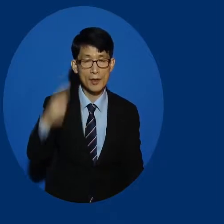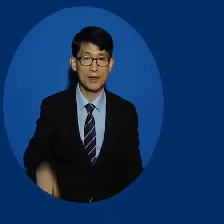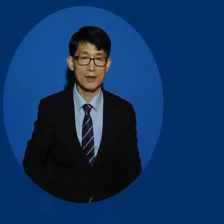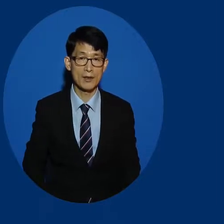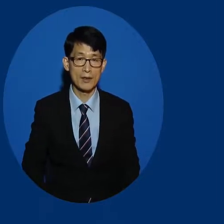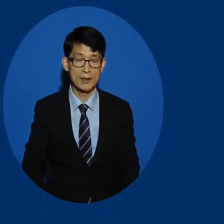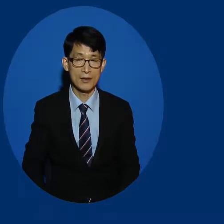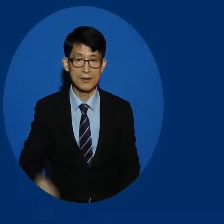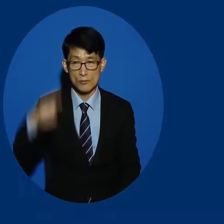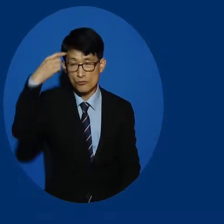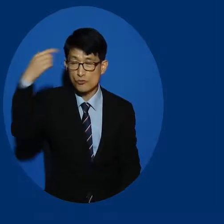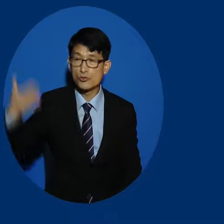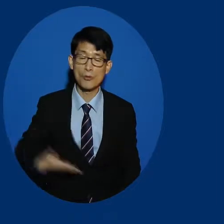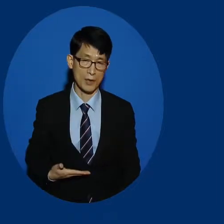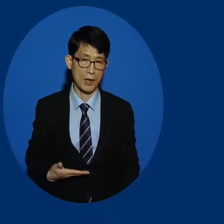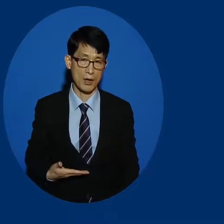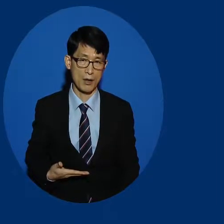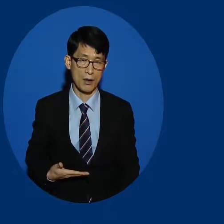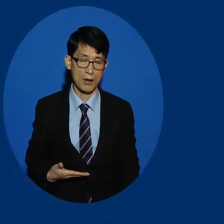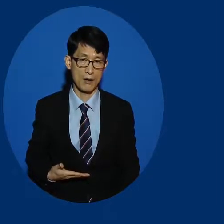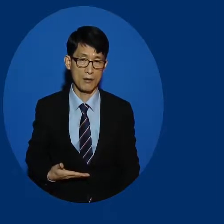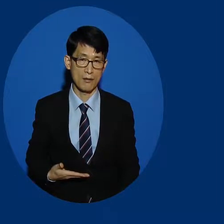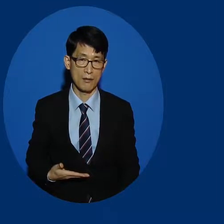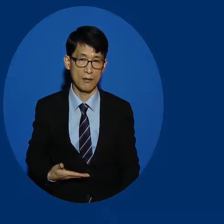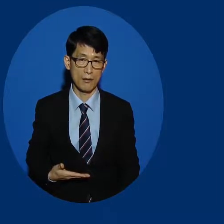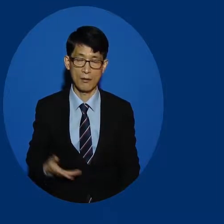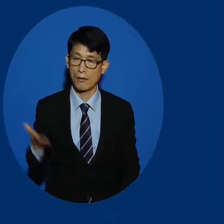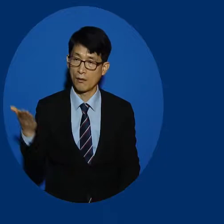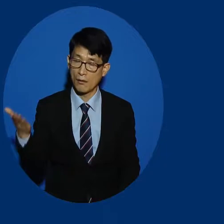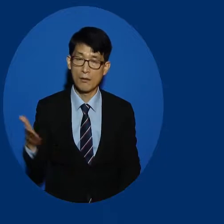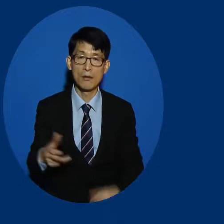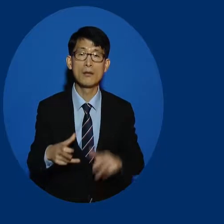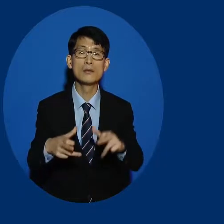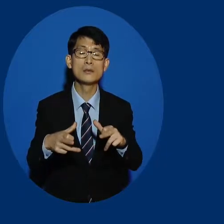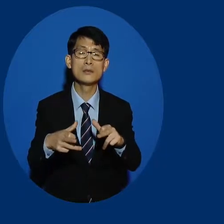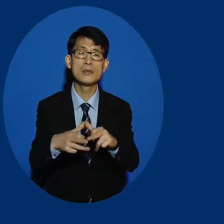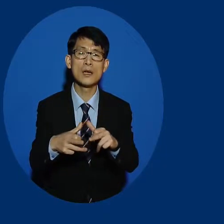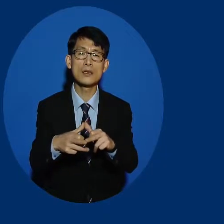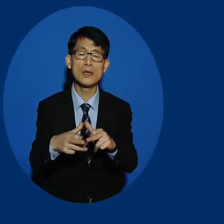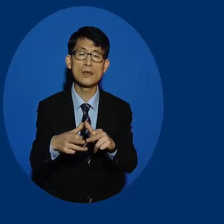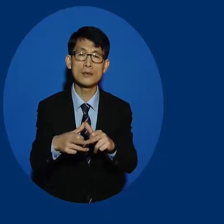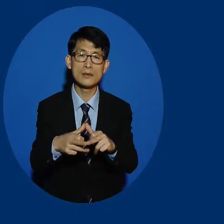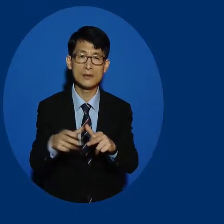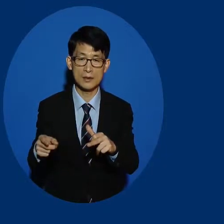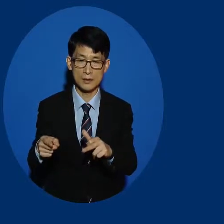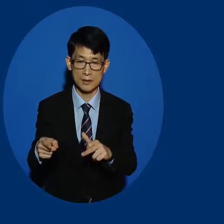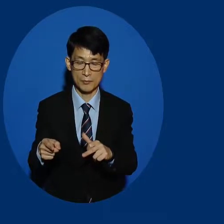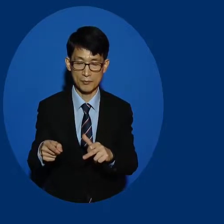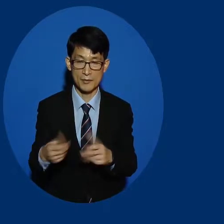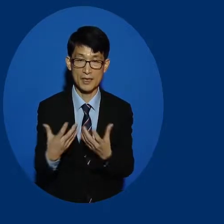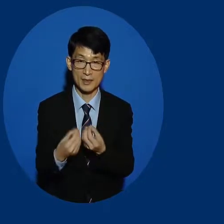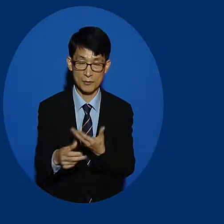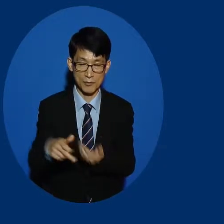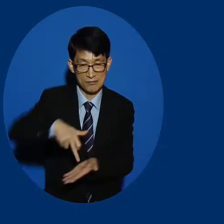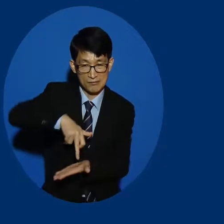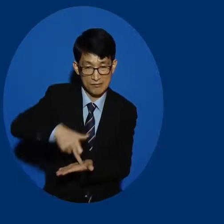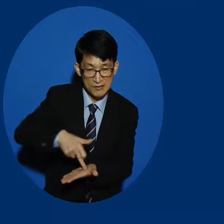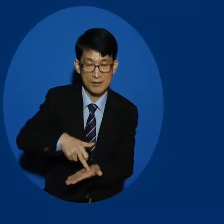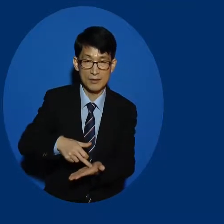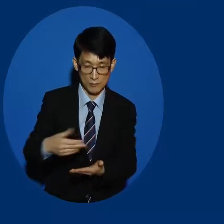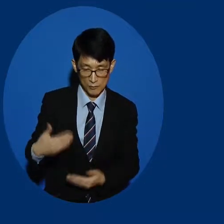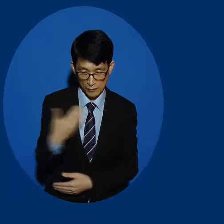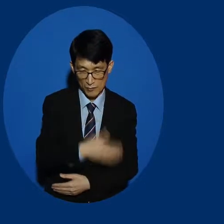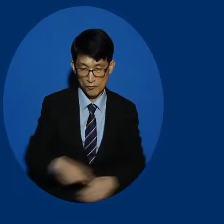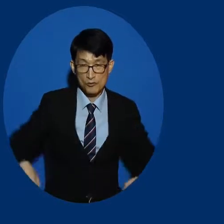그 직원들은 장애인들이 줄 서는 게 불편해서 줄을 안 선다고 생각하는